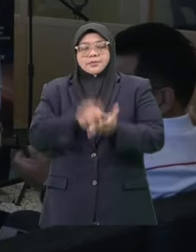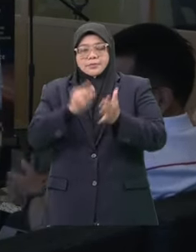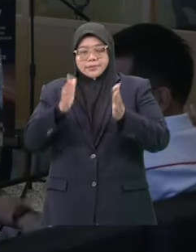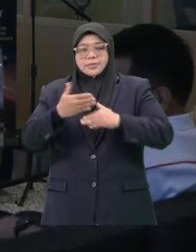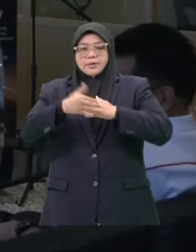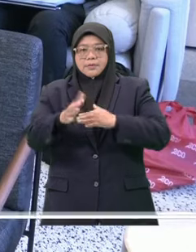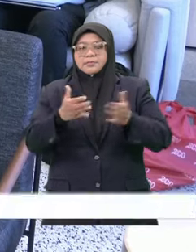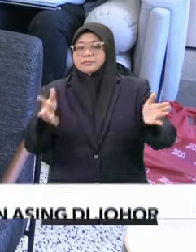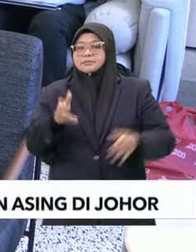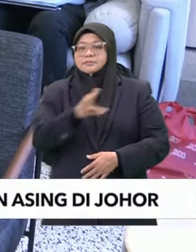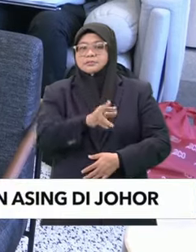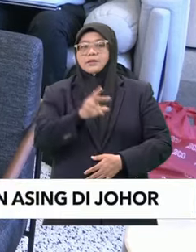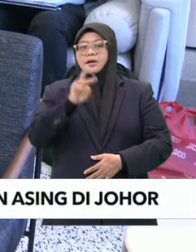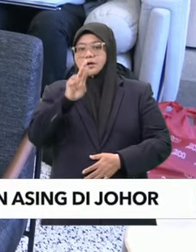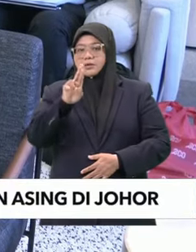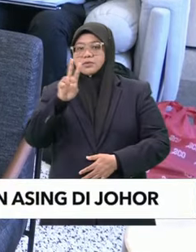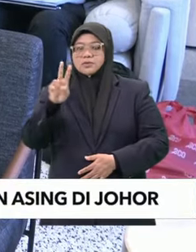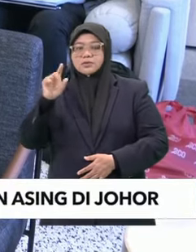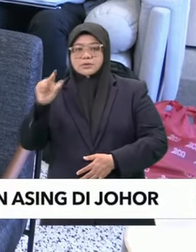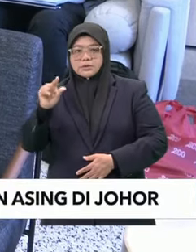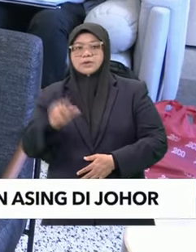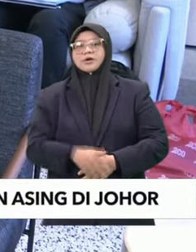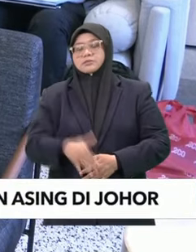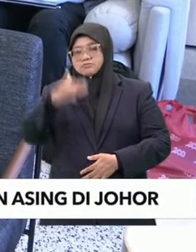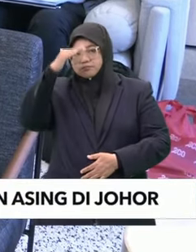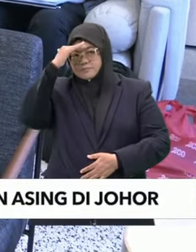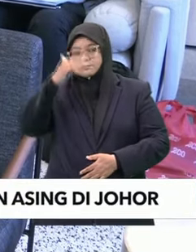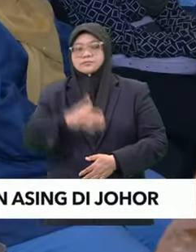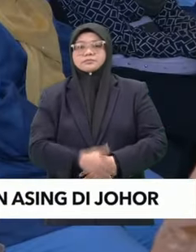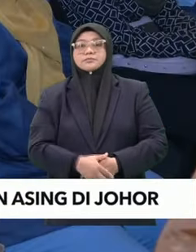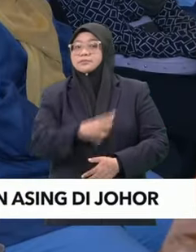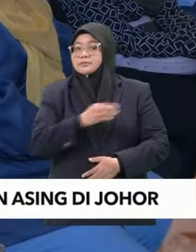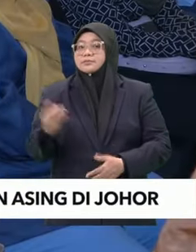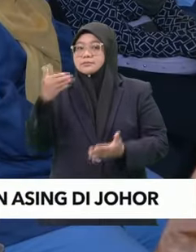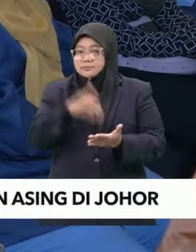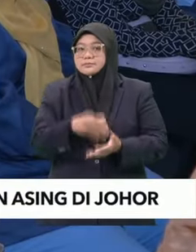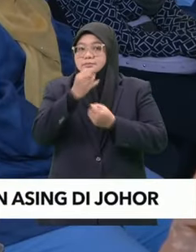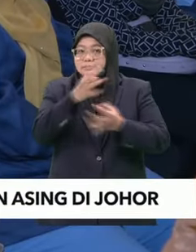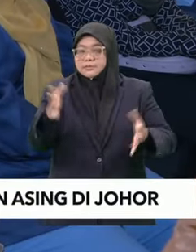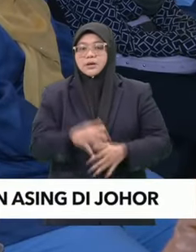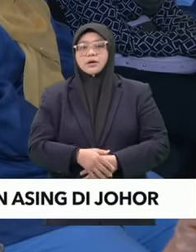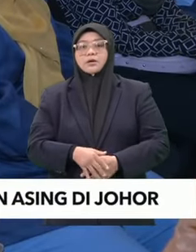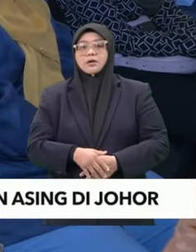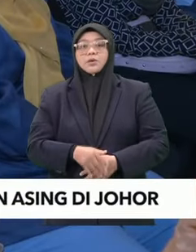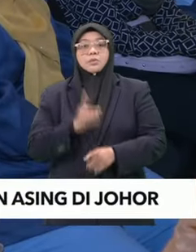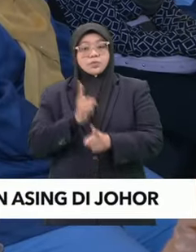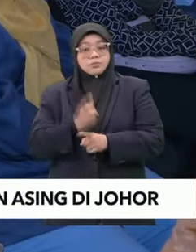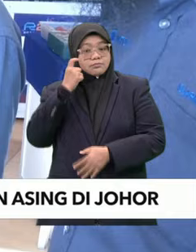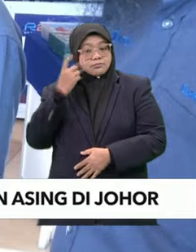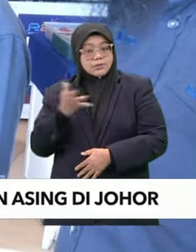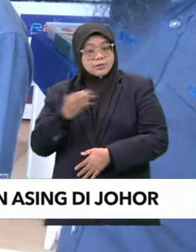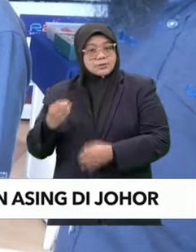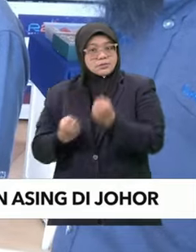selepas pelancaran R2G di Iskandar Puteri, Johor. Jelas Muhammad Hazani, pihaknya berharap dengan pandangan dan